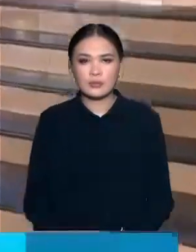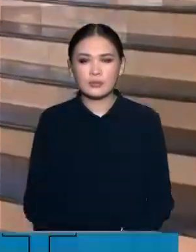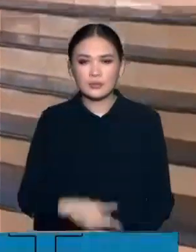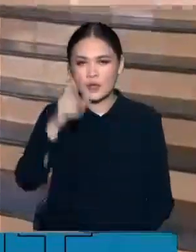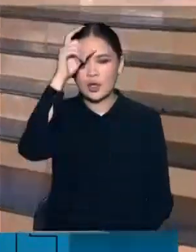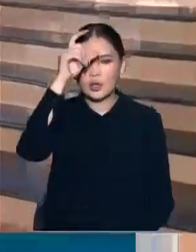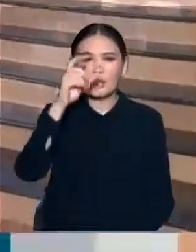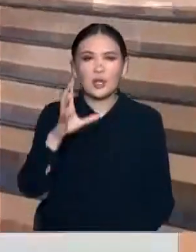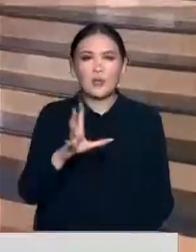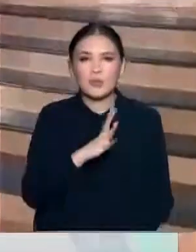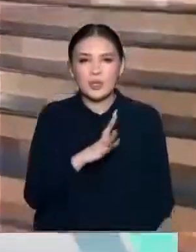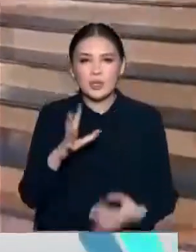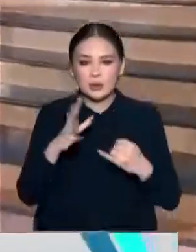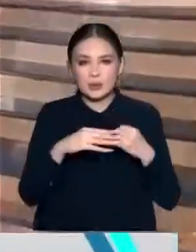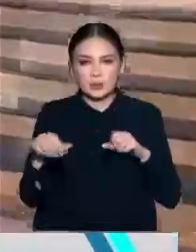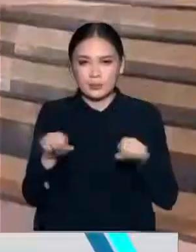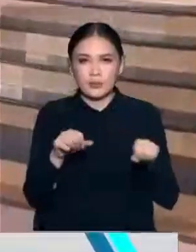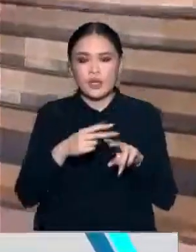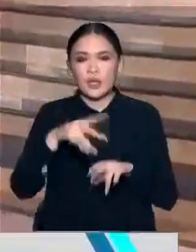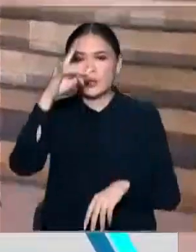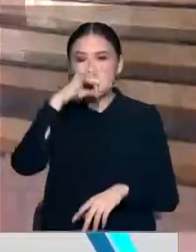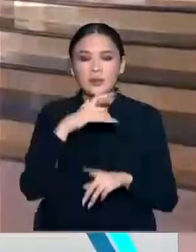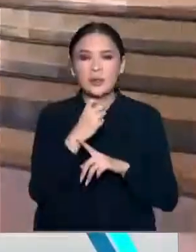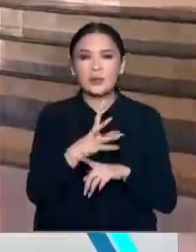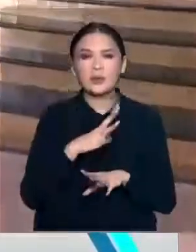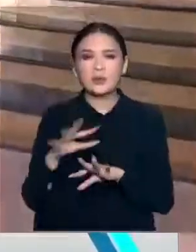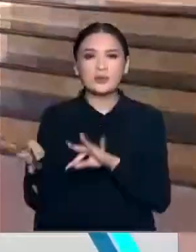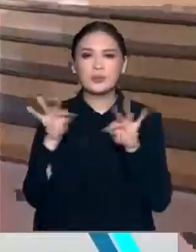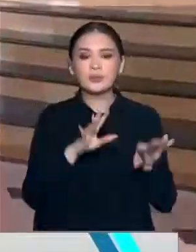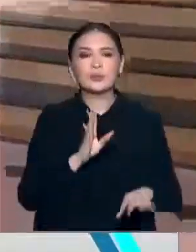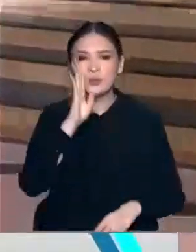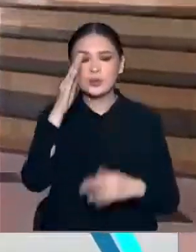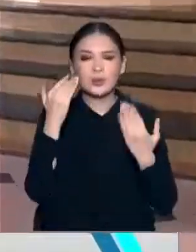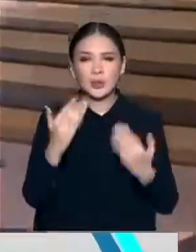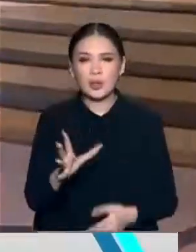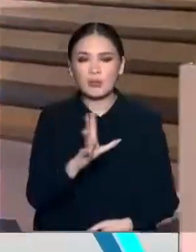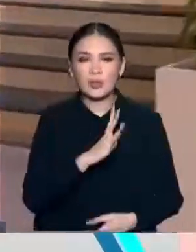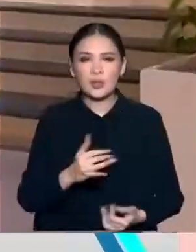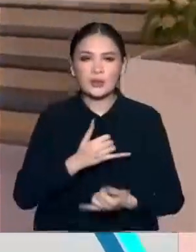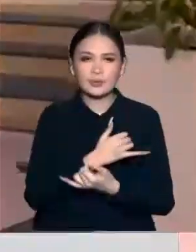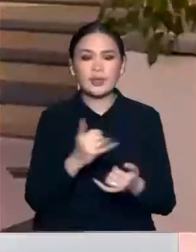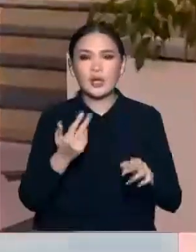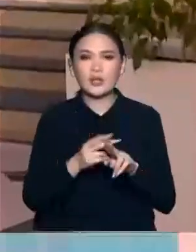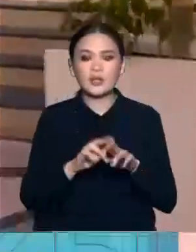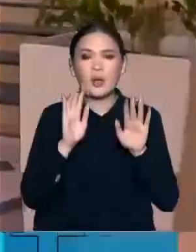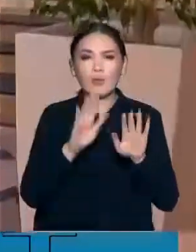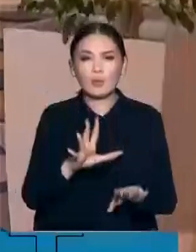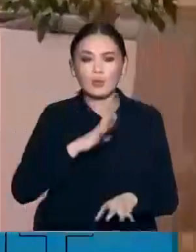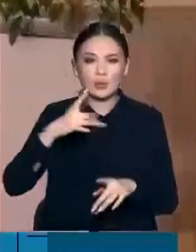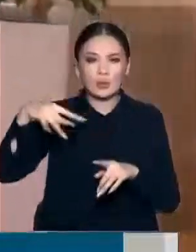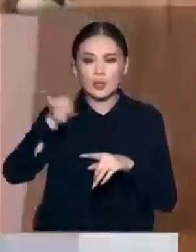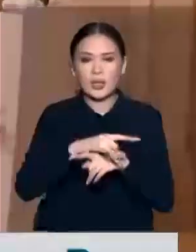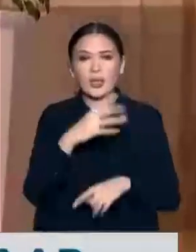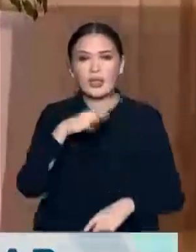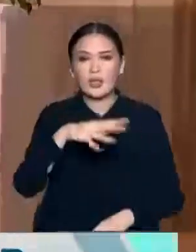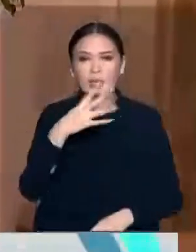Түркияның зілзала болған аймақтарында қазақстандықтар елге біртіндеп жеткізіліп жатыр. Бүгін таңертең Астанаға арнайы борт келіп қонды. Онда 42 отандасымыз